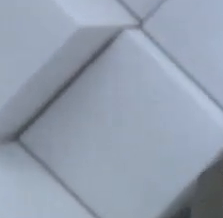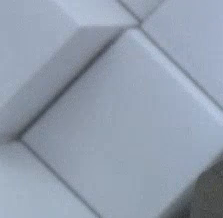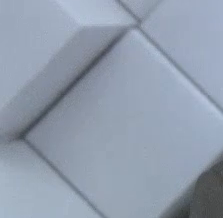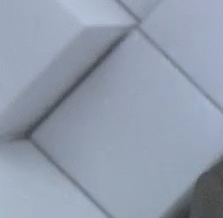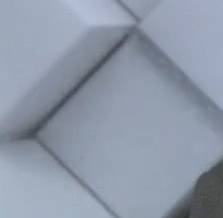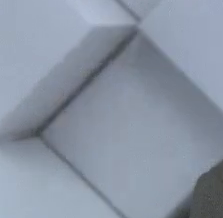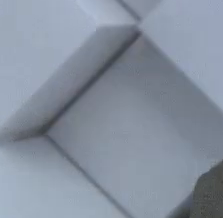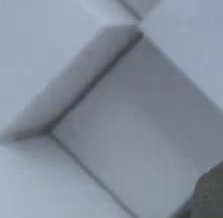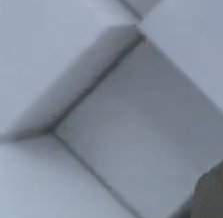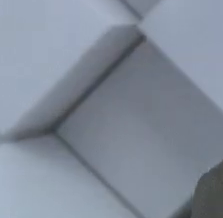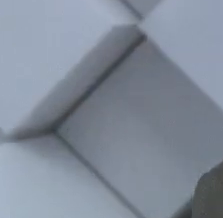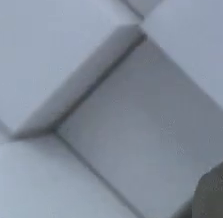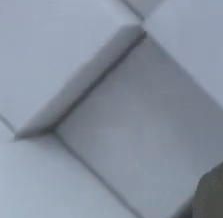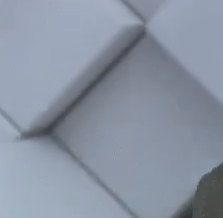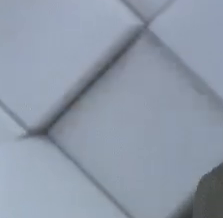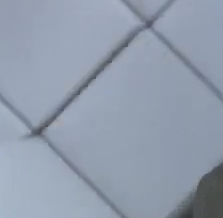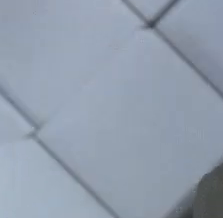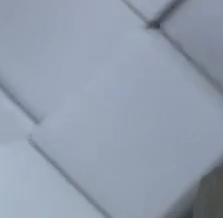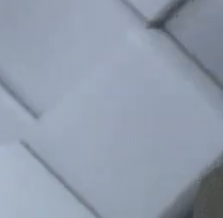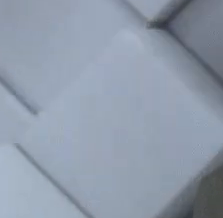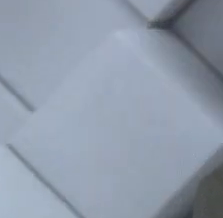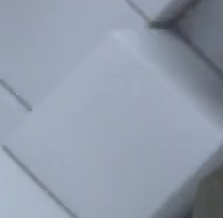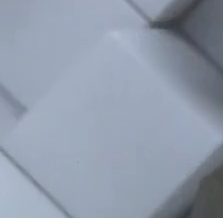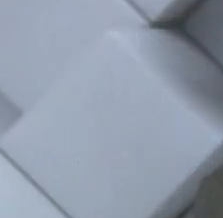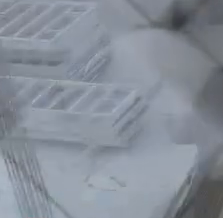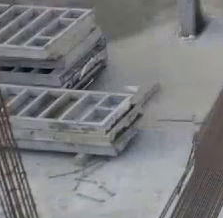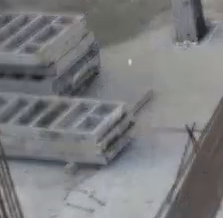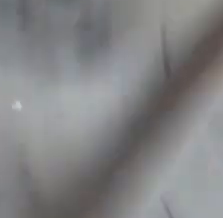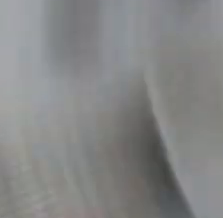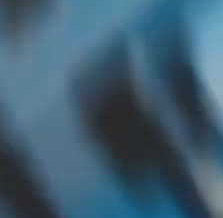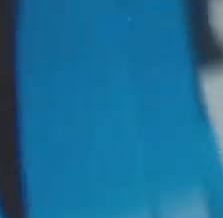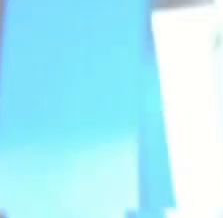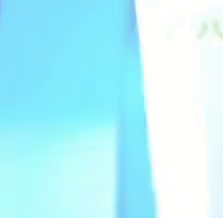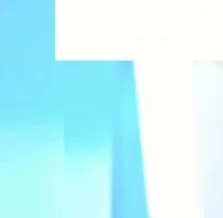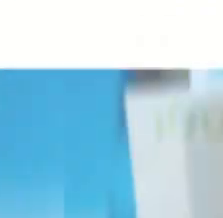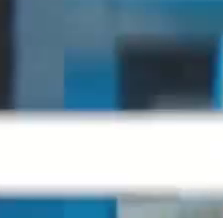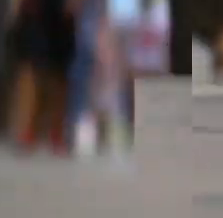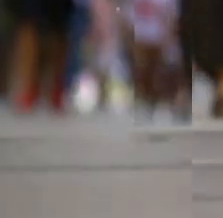πάμε να πάρουμε μια ανάσα, διαφημίσεις και επιστρέφουμε ευθύς αμέσως.